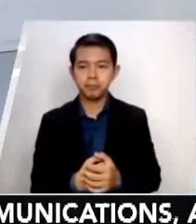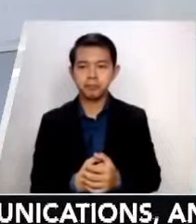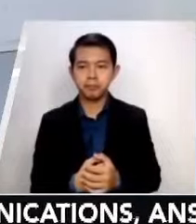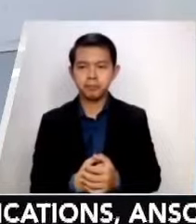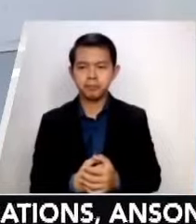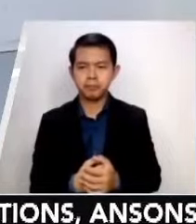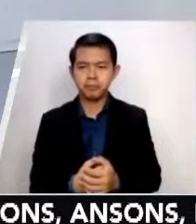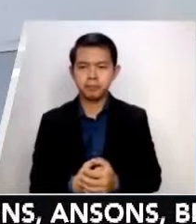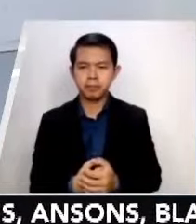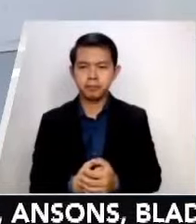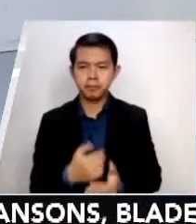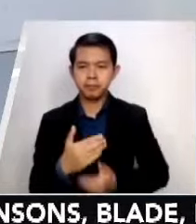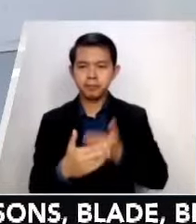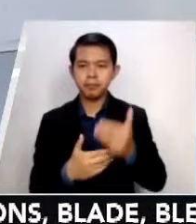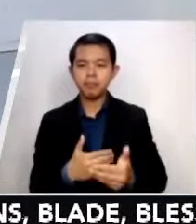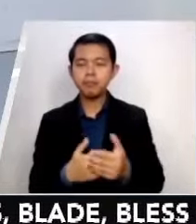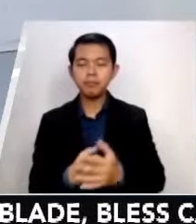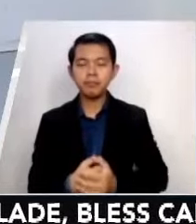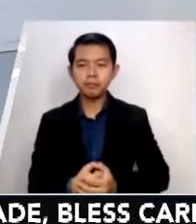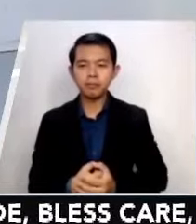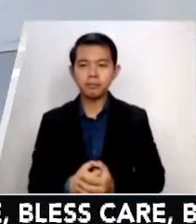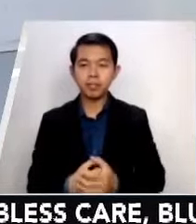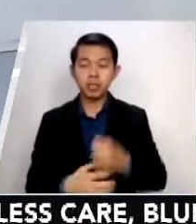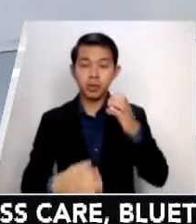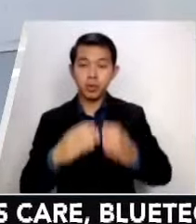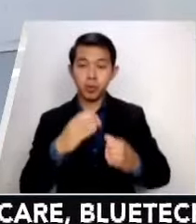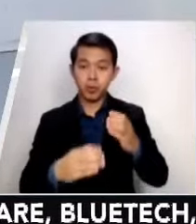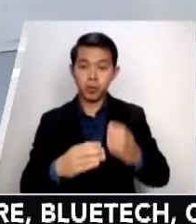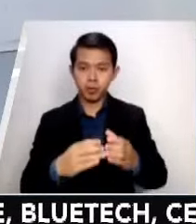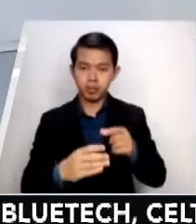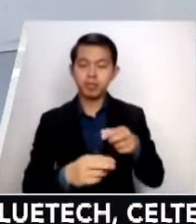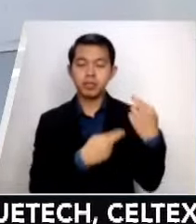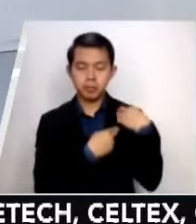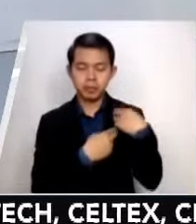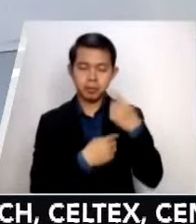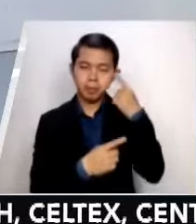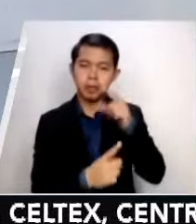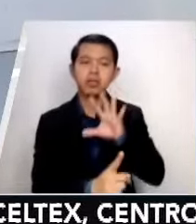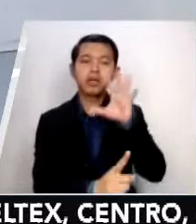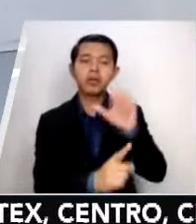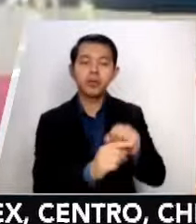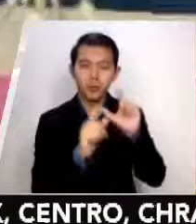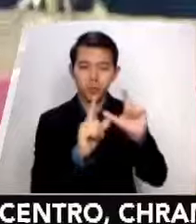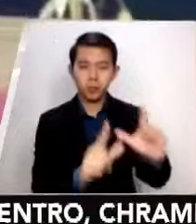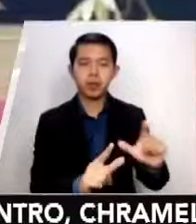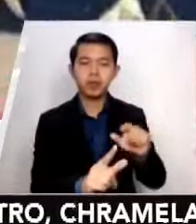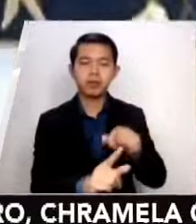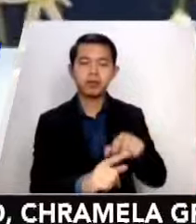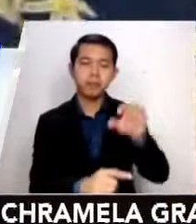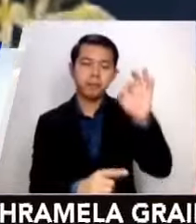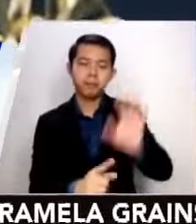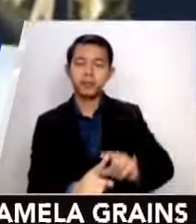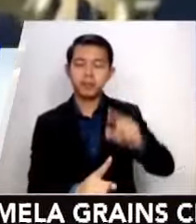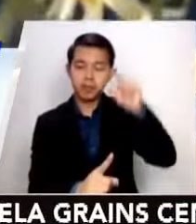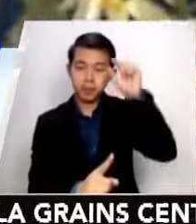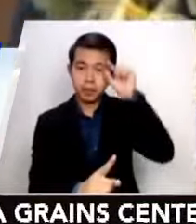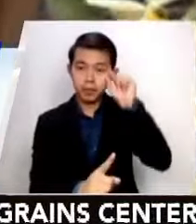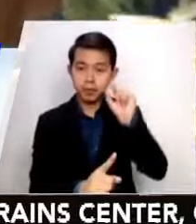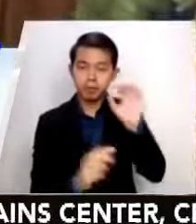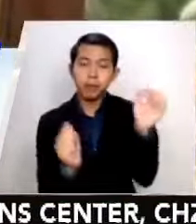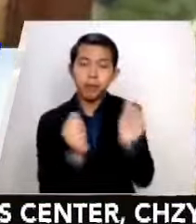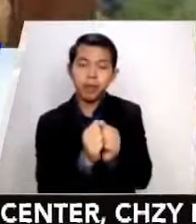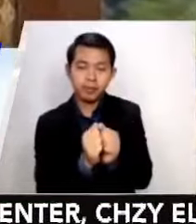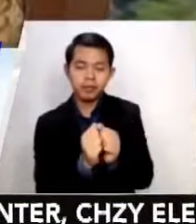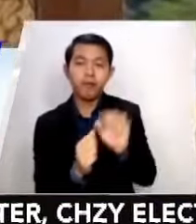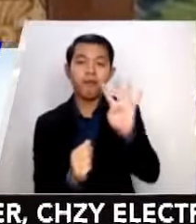Ibinalik na raw sa mga korte ang arrest warrant para kay Pastor Apollo Quiboloy at sa kanyang kapwa-akusado. Ayon yan kay DILG Secretary Benner Abalos na